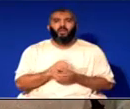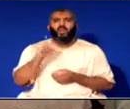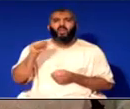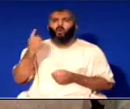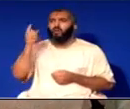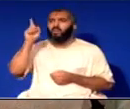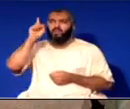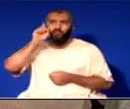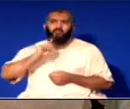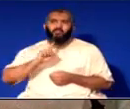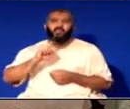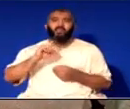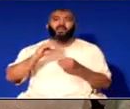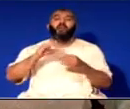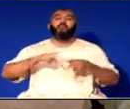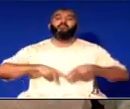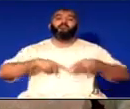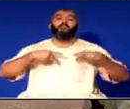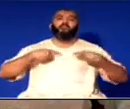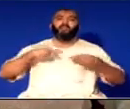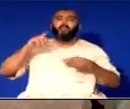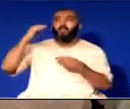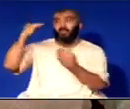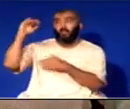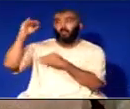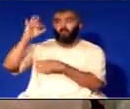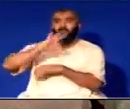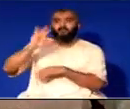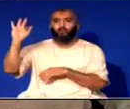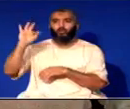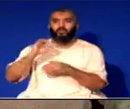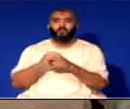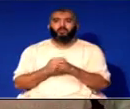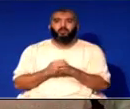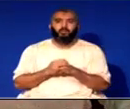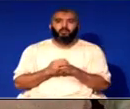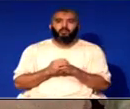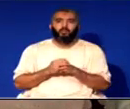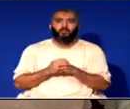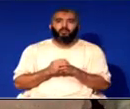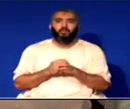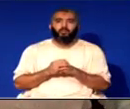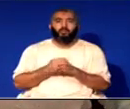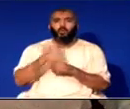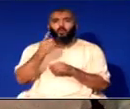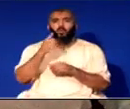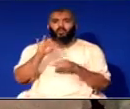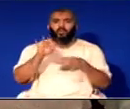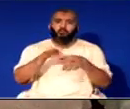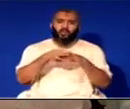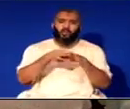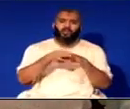راهي تسكن في فرنسا، هي خلى لها واحد منا من الجزائر من بوقادير، خلى لها زوج اولاد